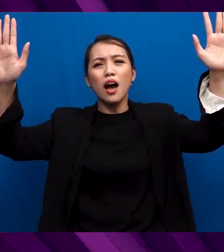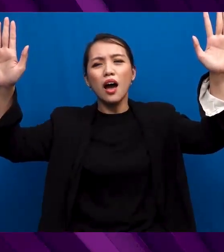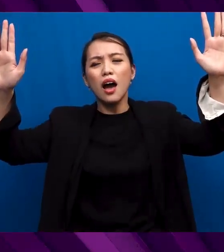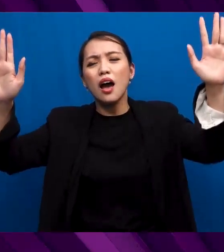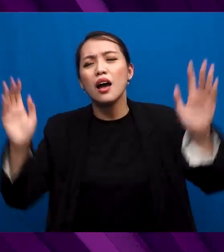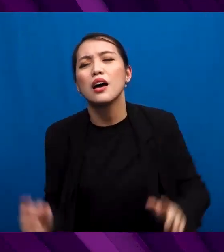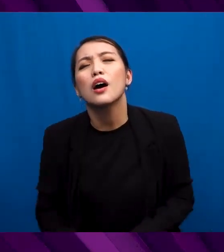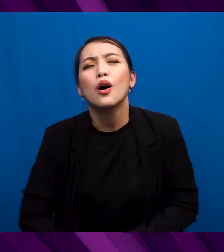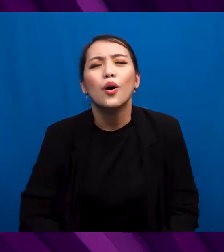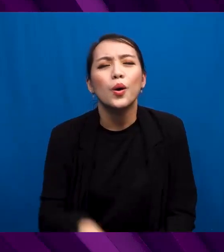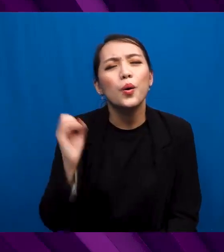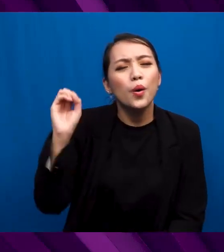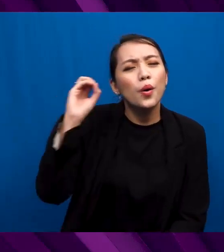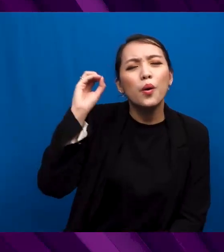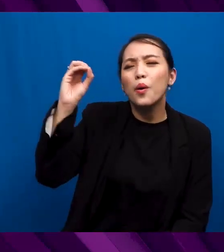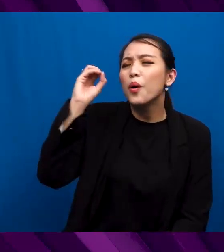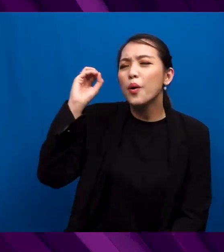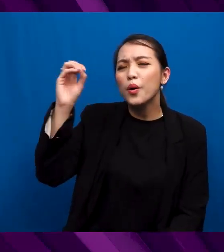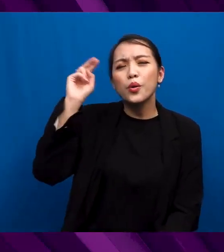Inara Ramaya Sandana,